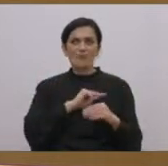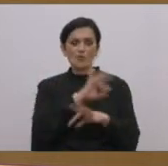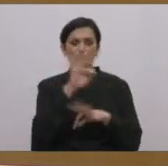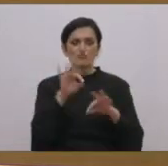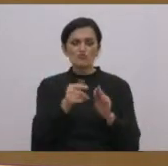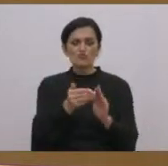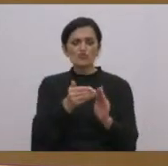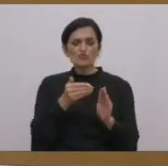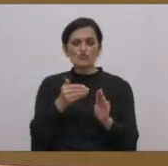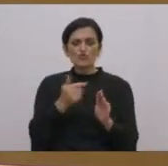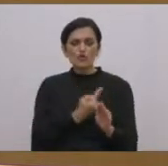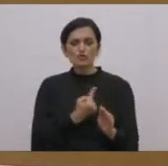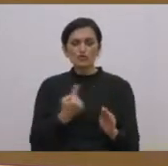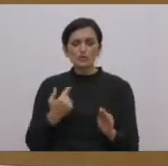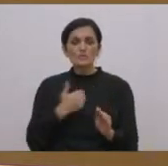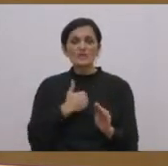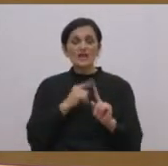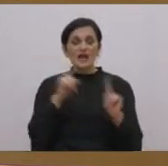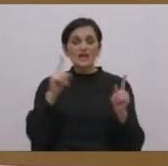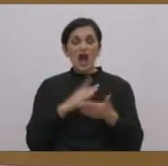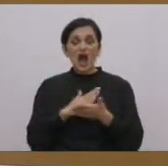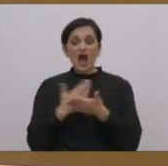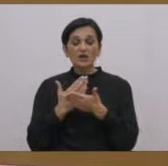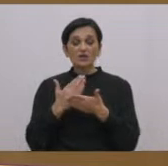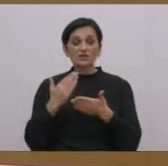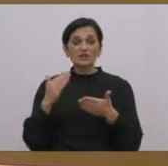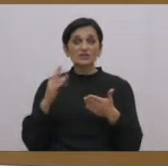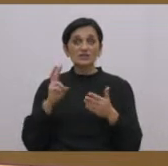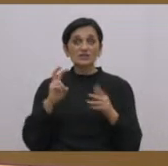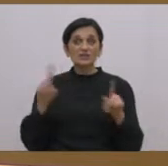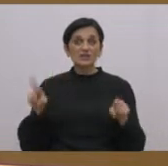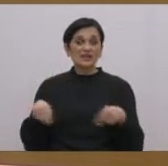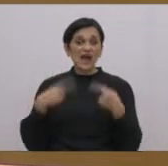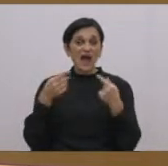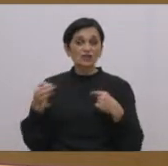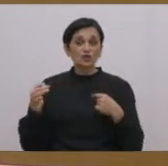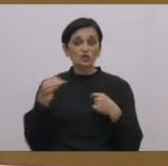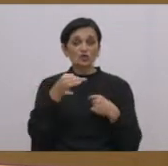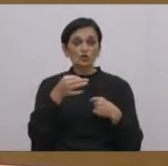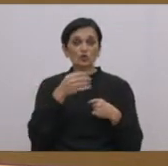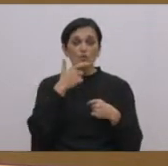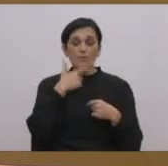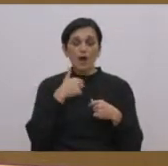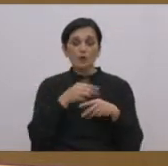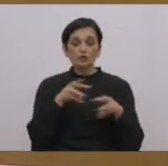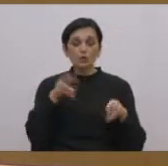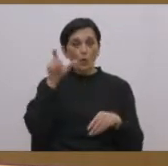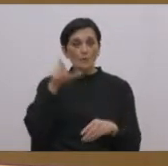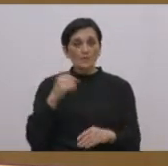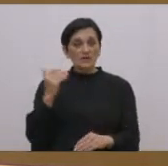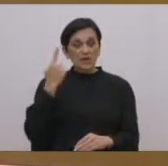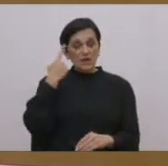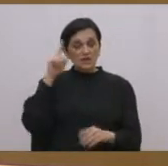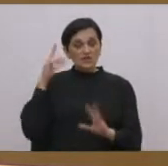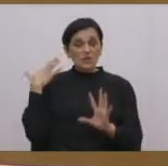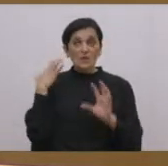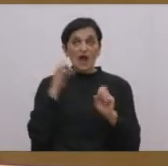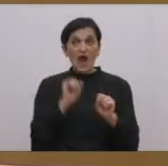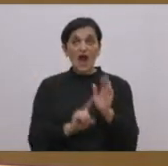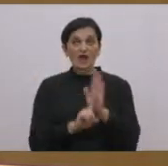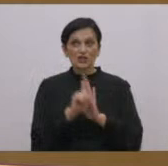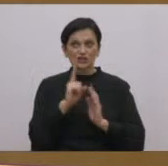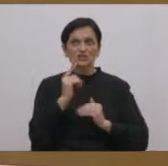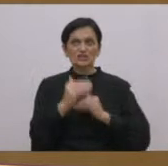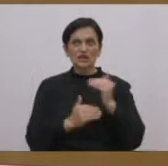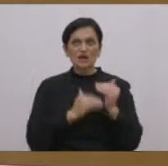და განსაკუთრებით მინდა გამოვხო განახლებული რეგიონების პროგრამა, რომელიც ბატონი პრემიერ-მინისტრის ინიციატივით და მხარდაჭერით დაიწყო და